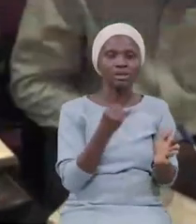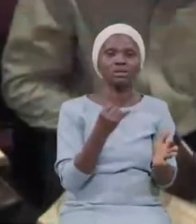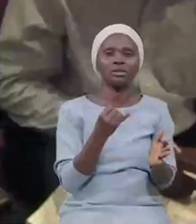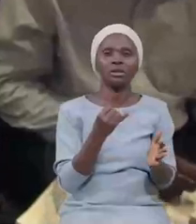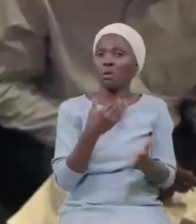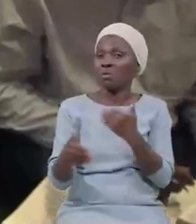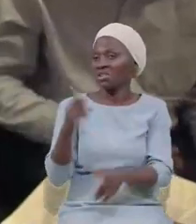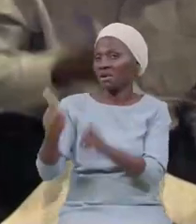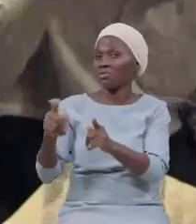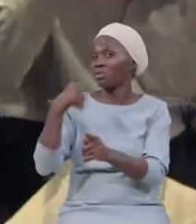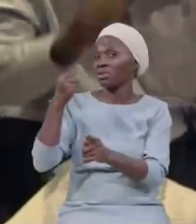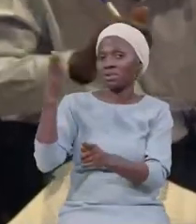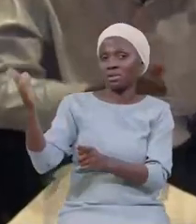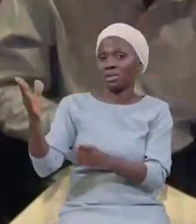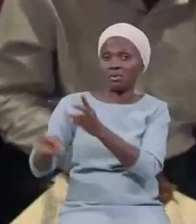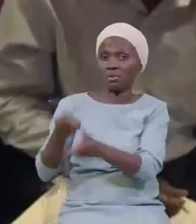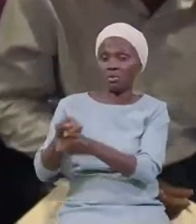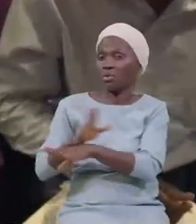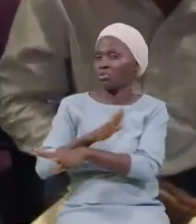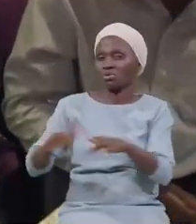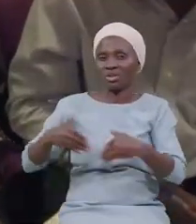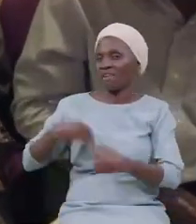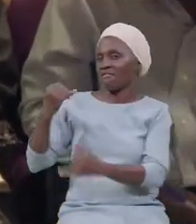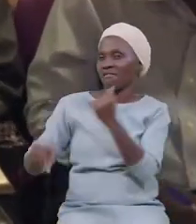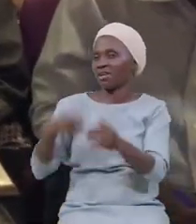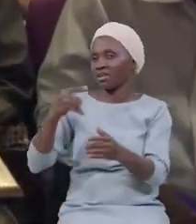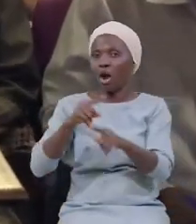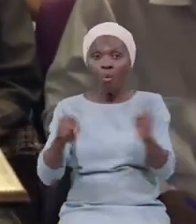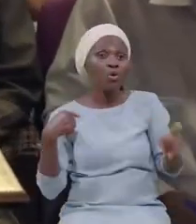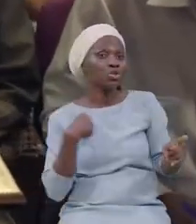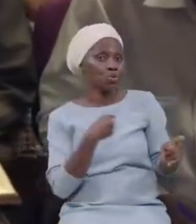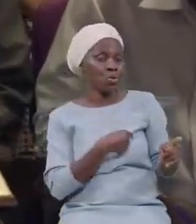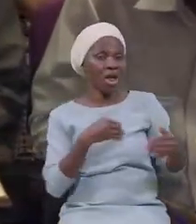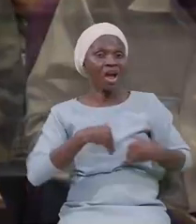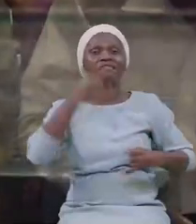le dernier mot. Et dit que je vous